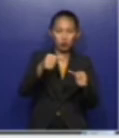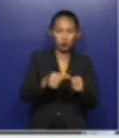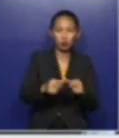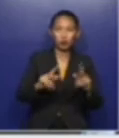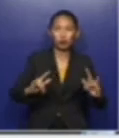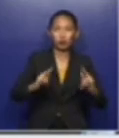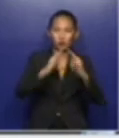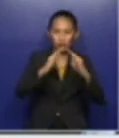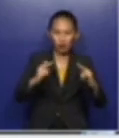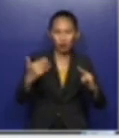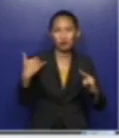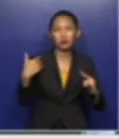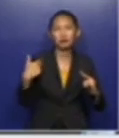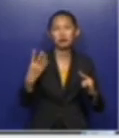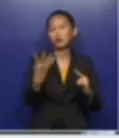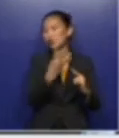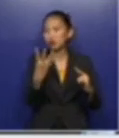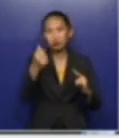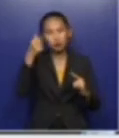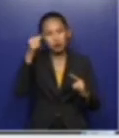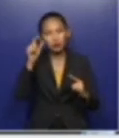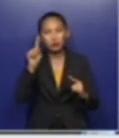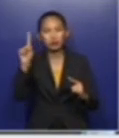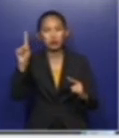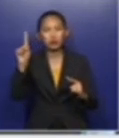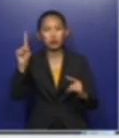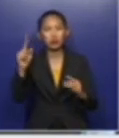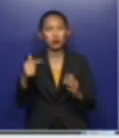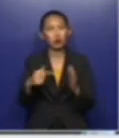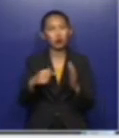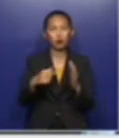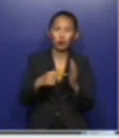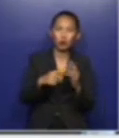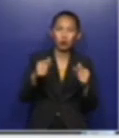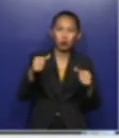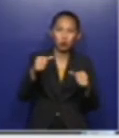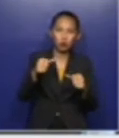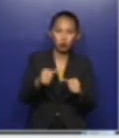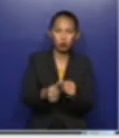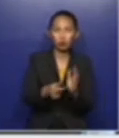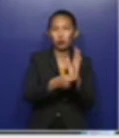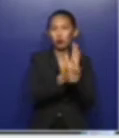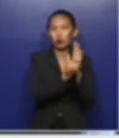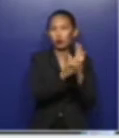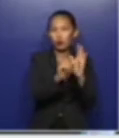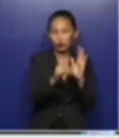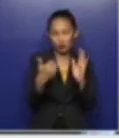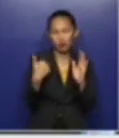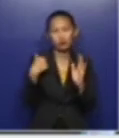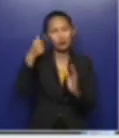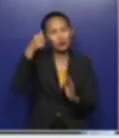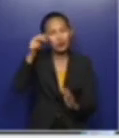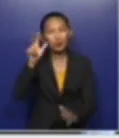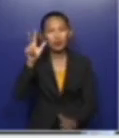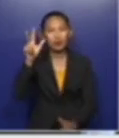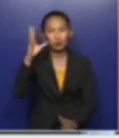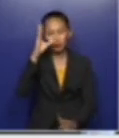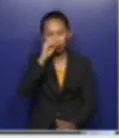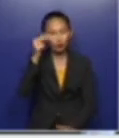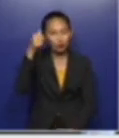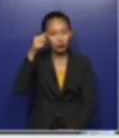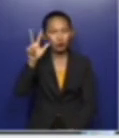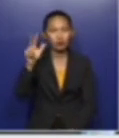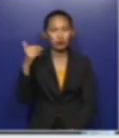ทบ38 1คืนไปอยู่ที่วังน้อยที่ศูนย์ต่อสู้ป้องกันภัยทางอากาศอีก3คืน